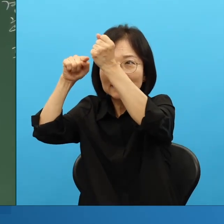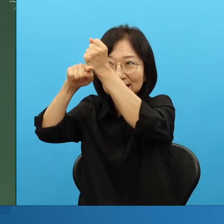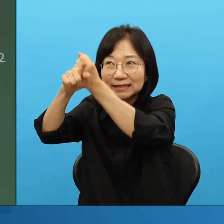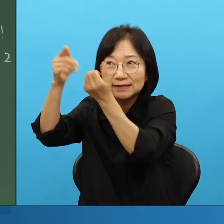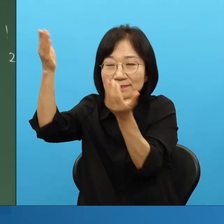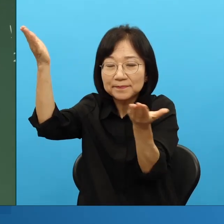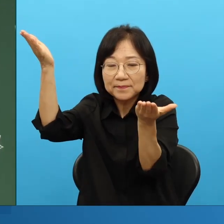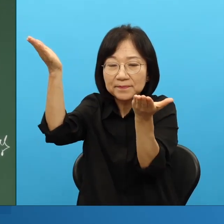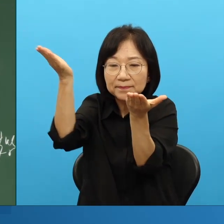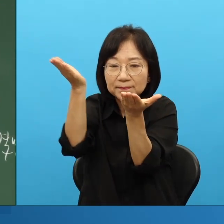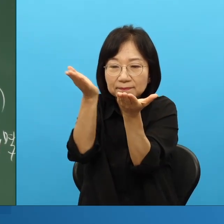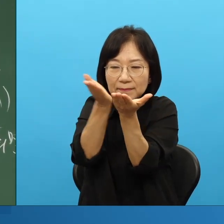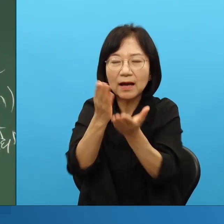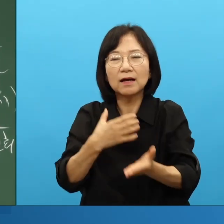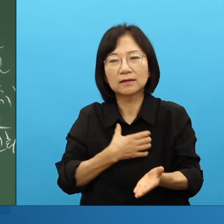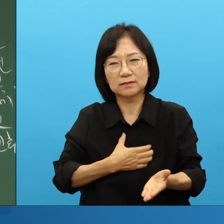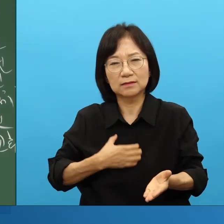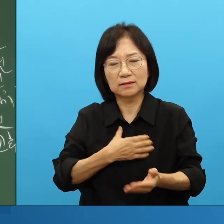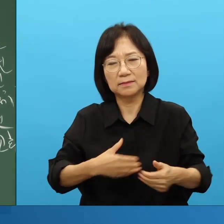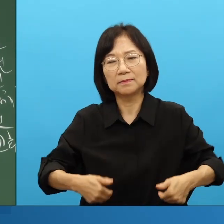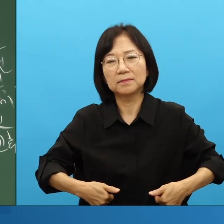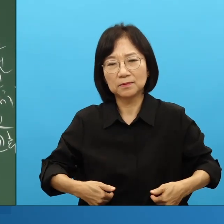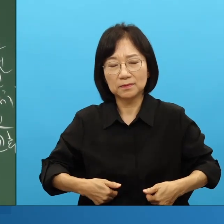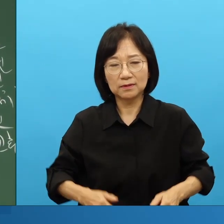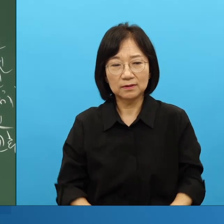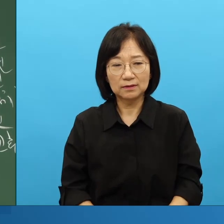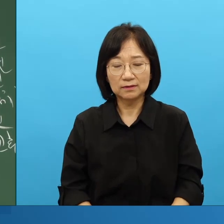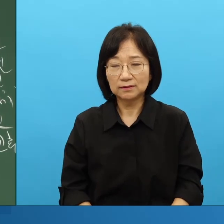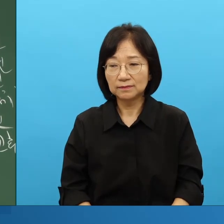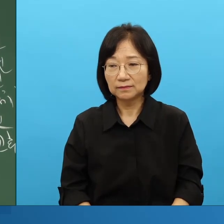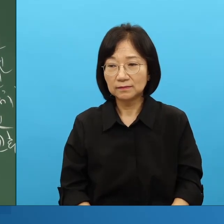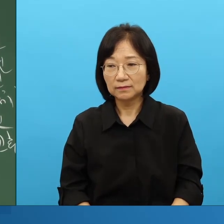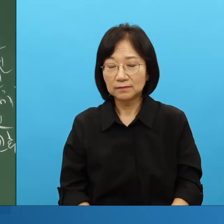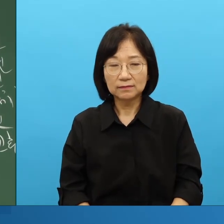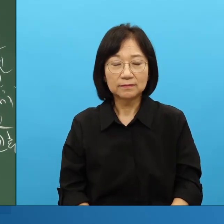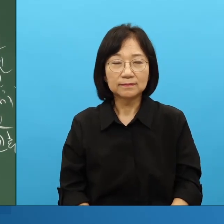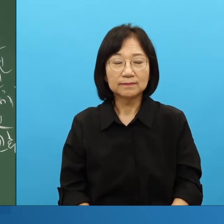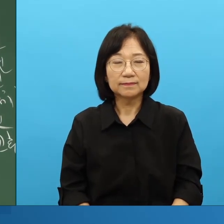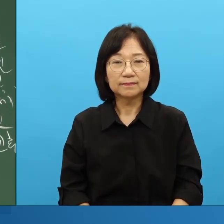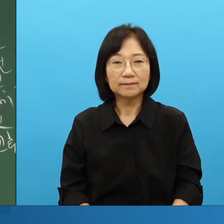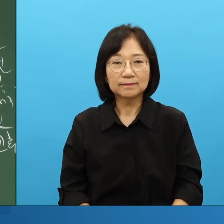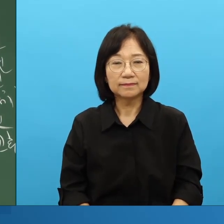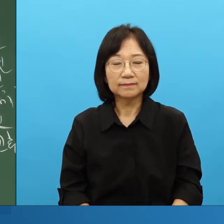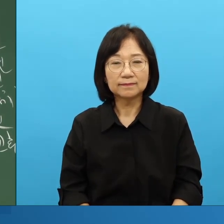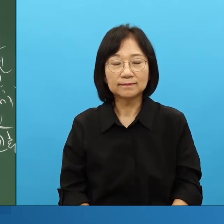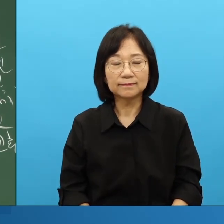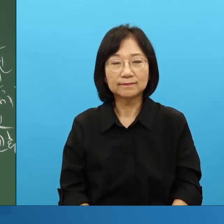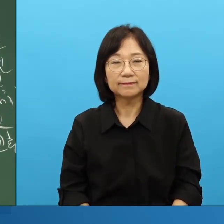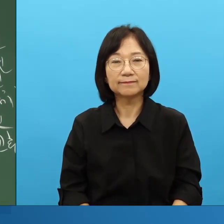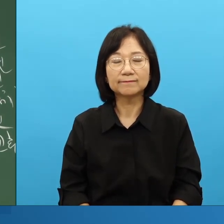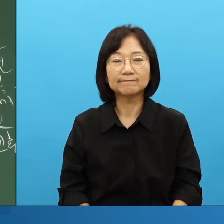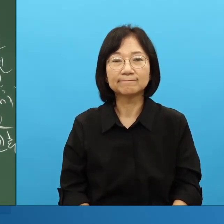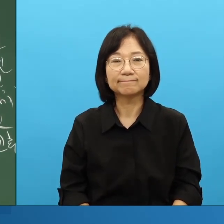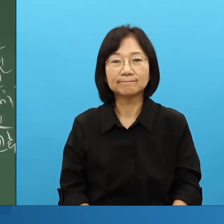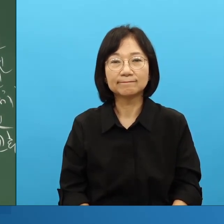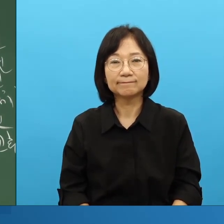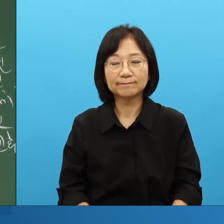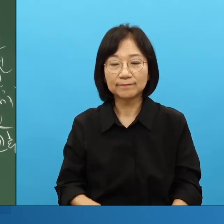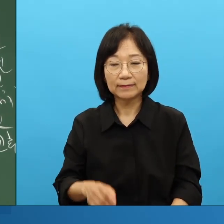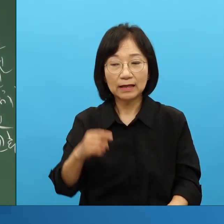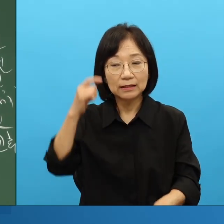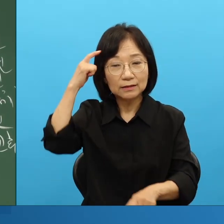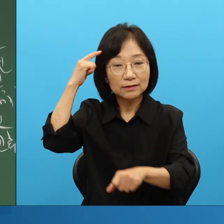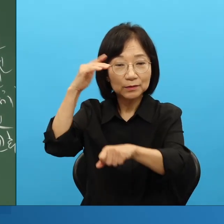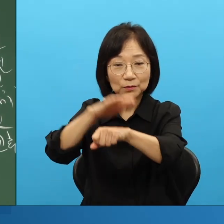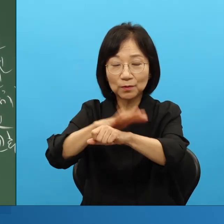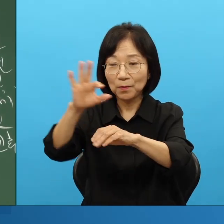应该有忧愁，你们到底忧愁什么？ 가짜하고 진짜하고는 거기서 차이 나는 거예요. 真假在这里必定能够显明。 그렇잖아요. 对吧? 솔로몬 왕 때.